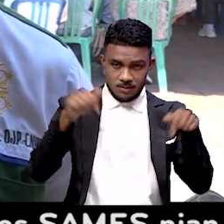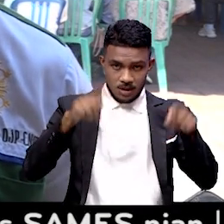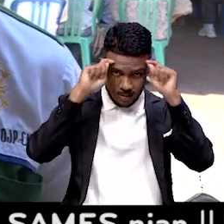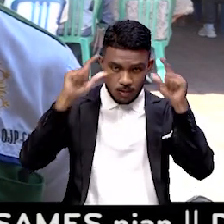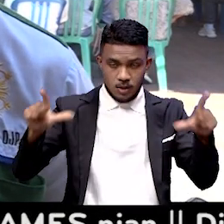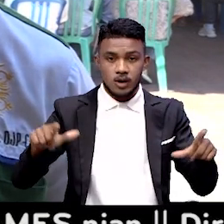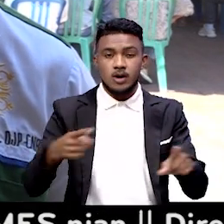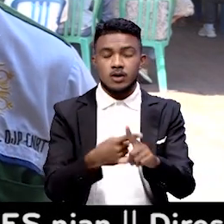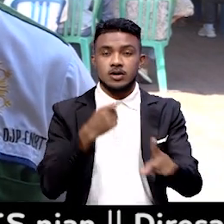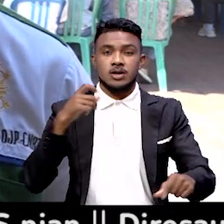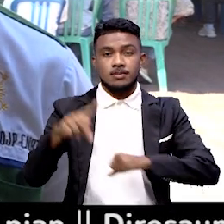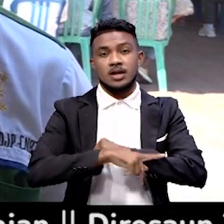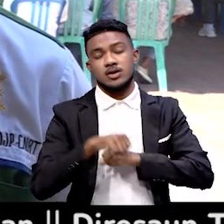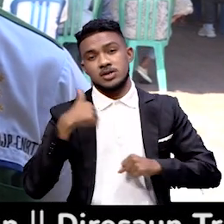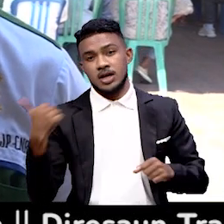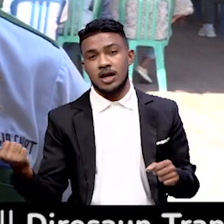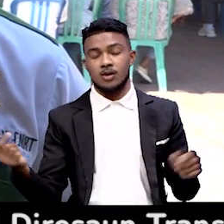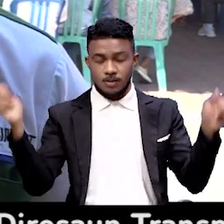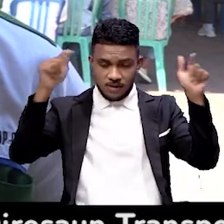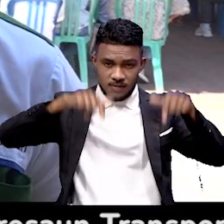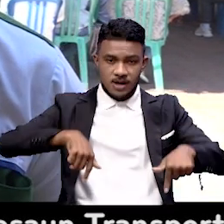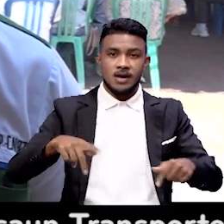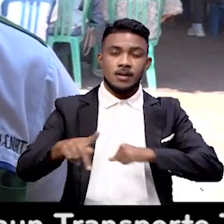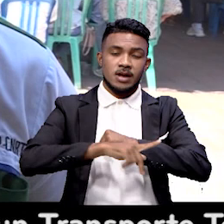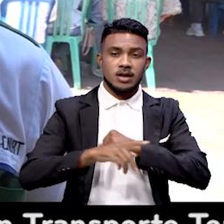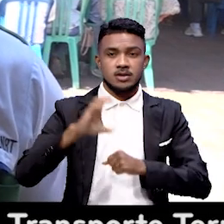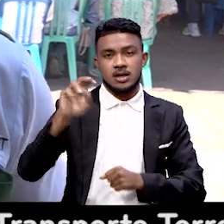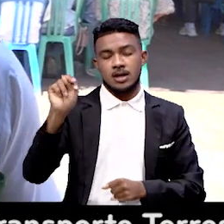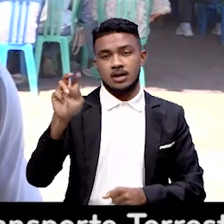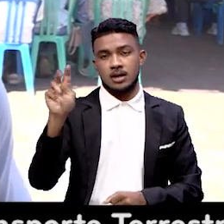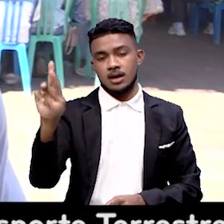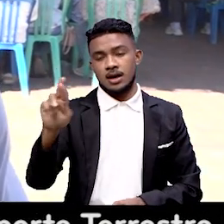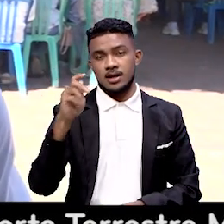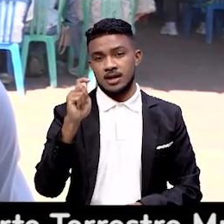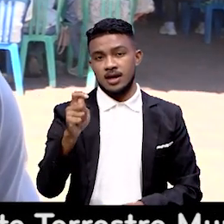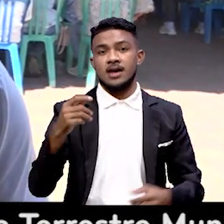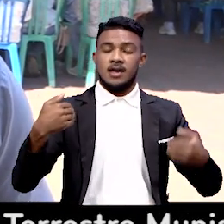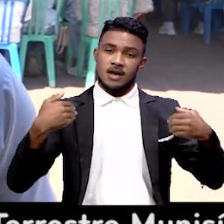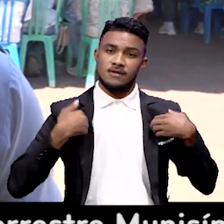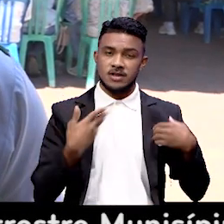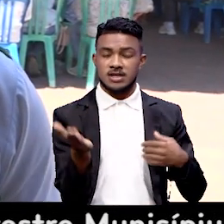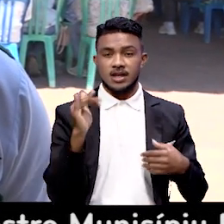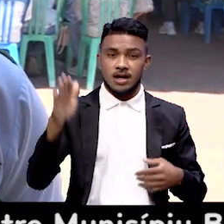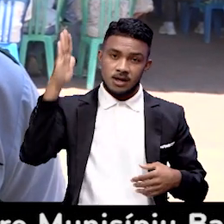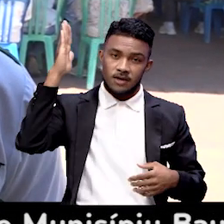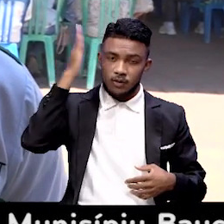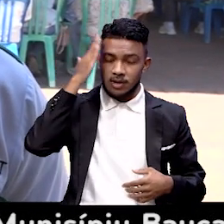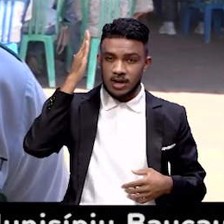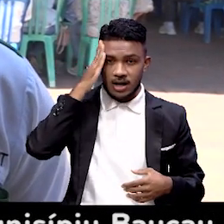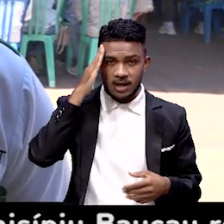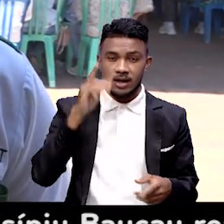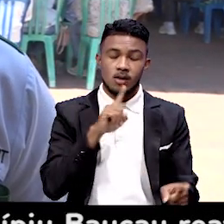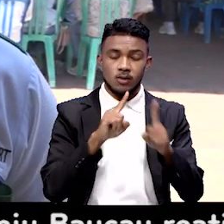mai afilia ba partido Senarte ne tamba iha duni iha sirne vontade boa vontade kontaktu